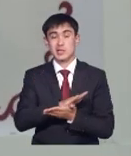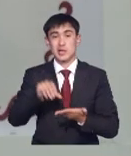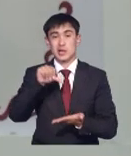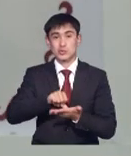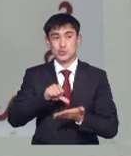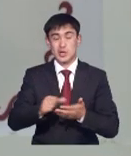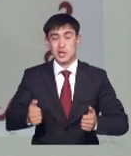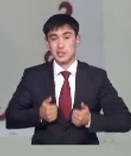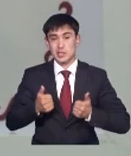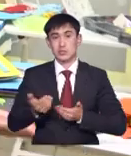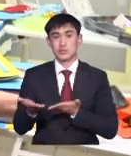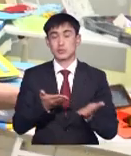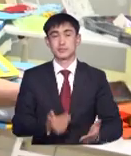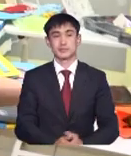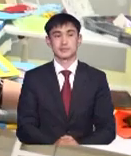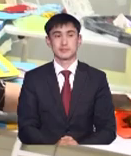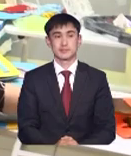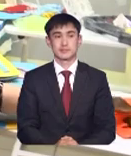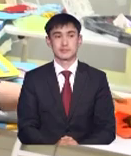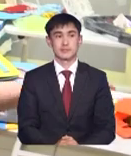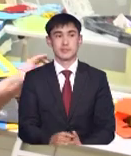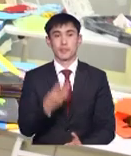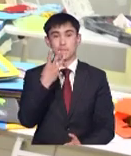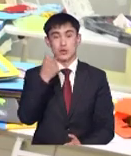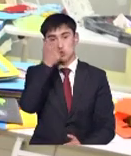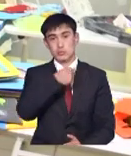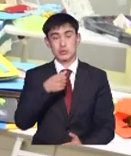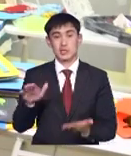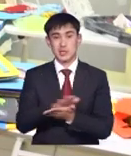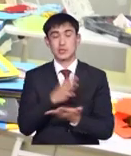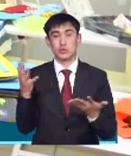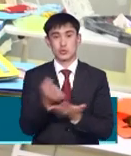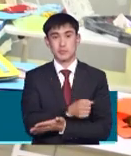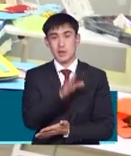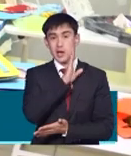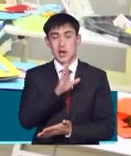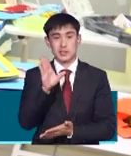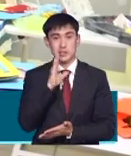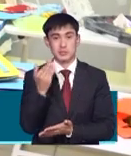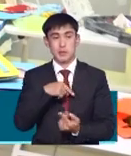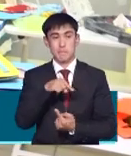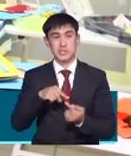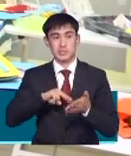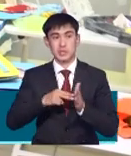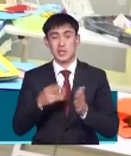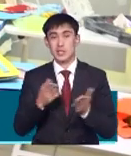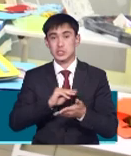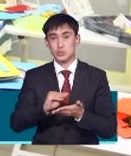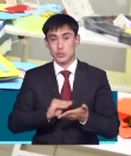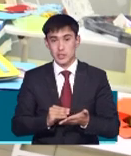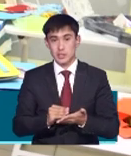қатысуға ынталандырып отыр. Өзім 3 жыл бұрын осы грантты ұтқандықтан аналарымызға бизнес планды қалай жазу